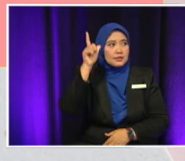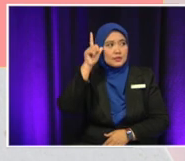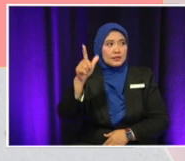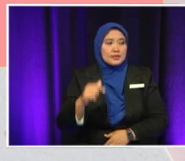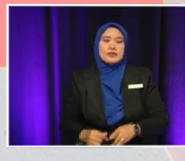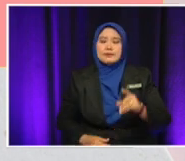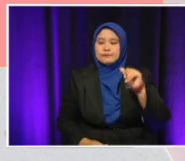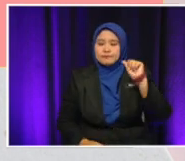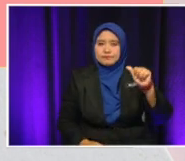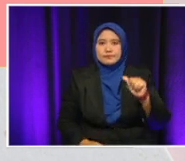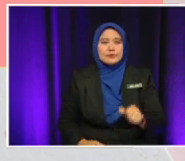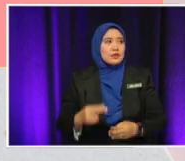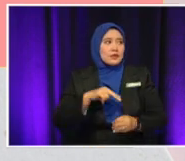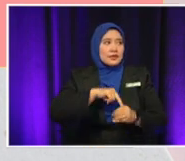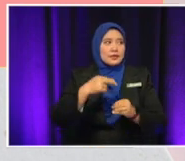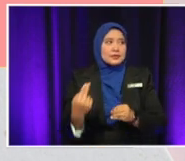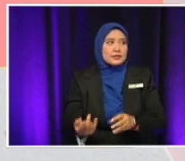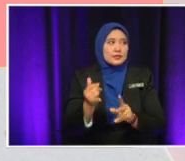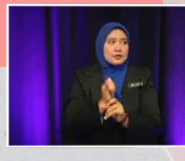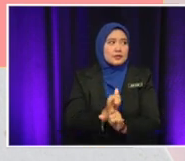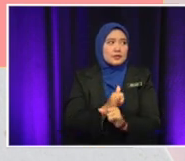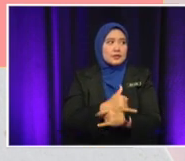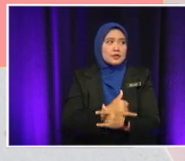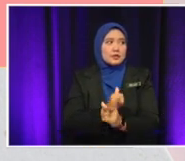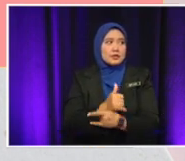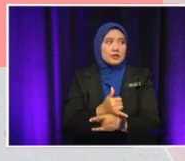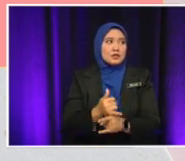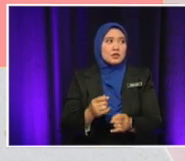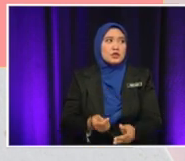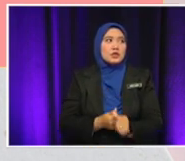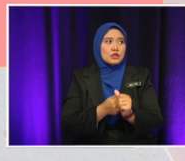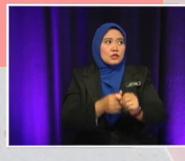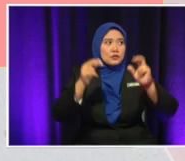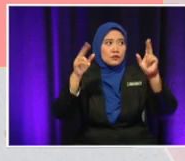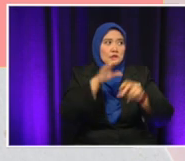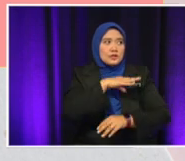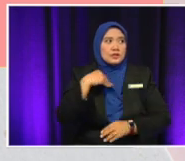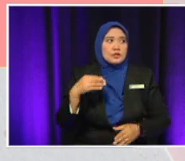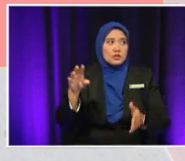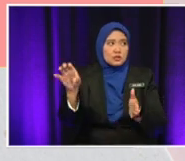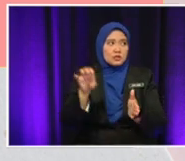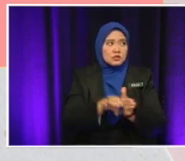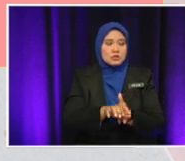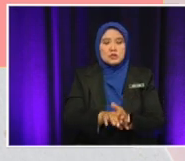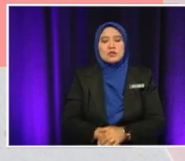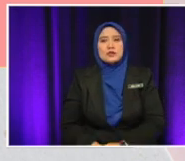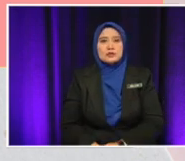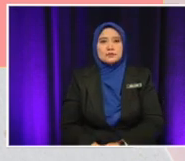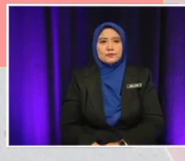size sebesar seperti image yang berkaitan dengan tema si menetapkan perkakasan peri isian dan